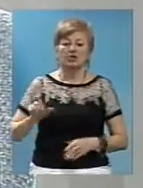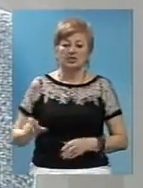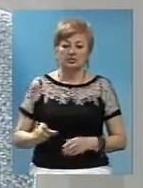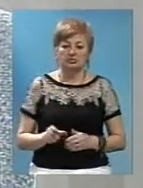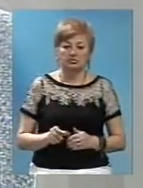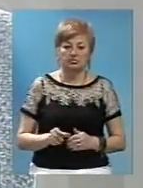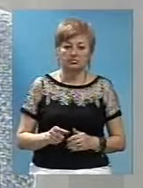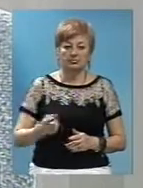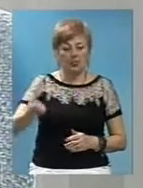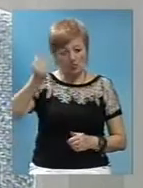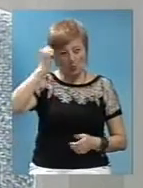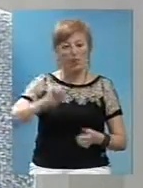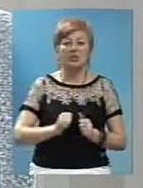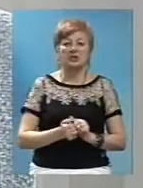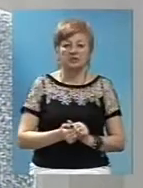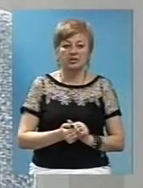Пам'ятаємо,